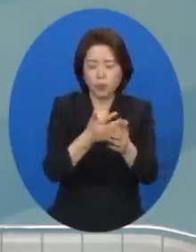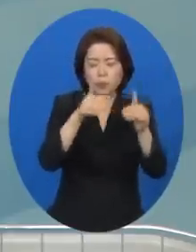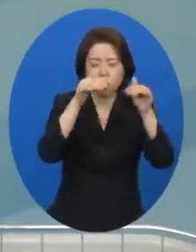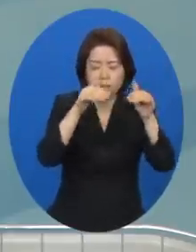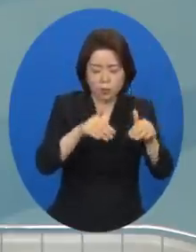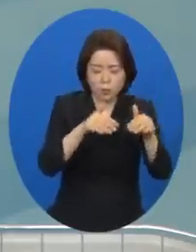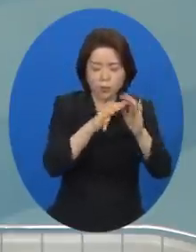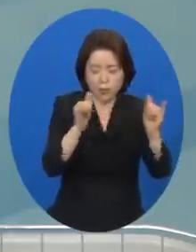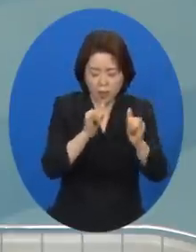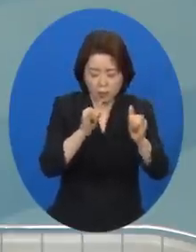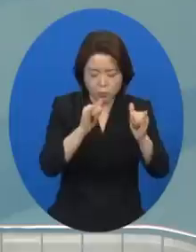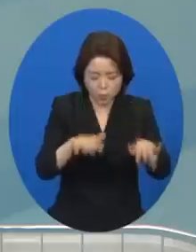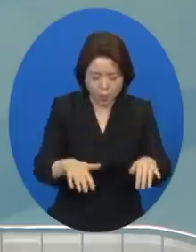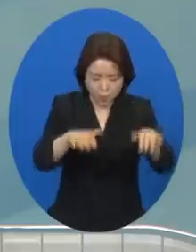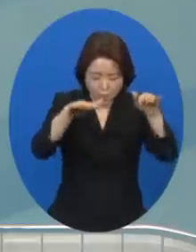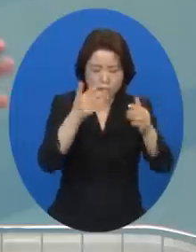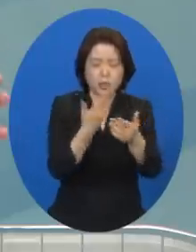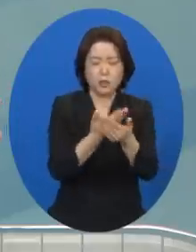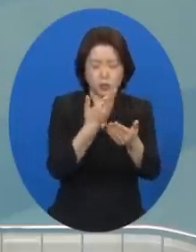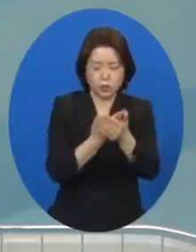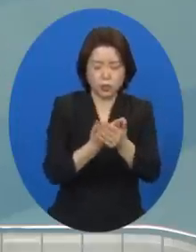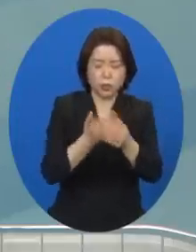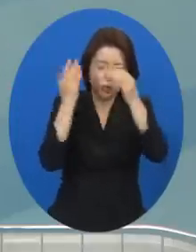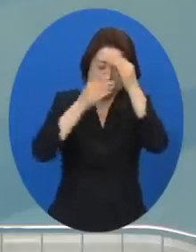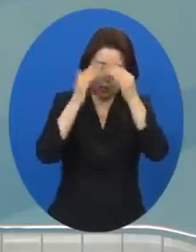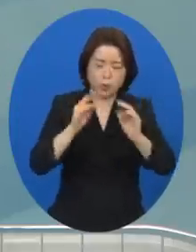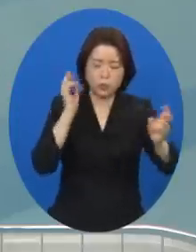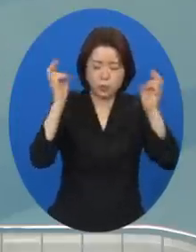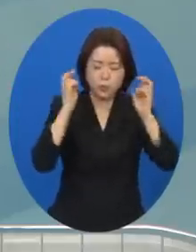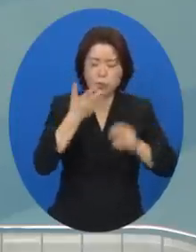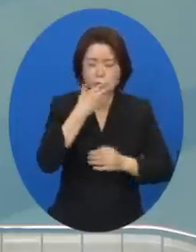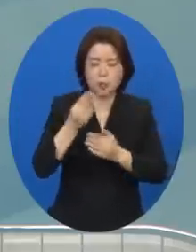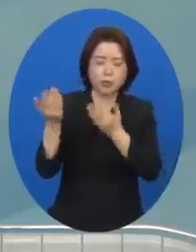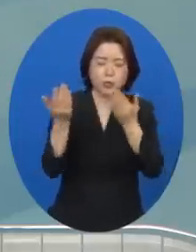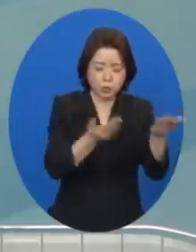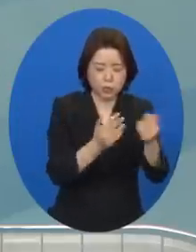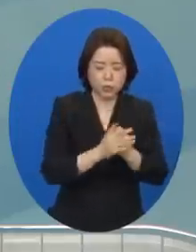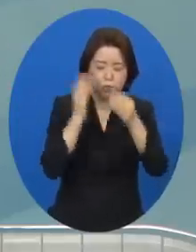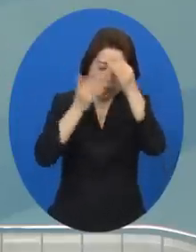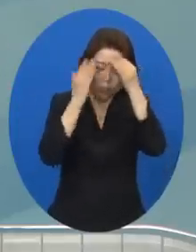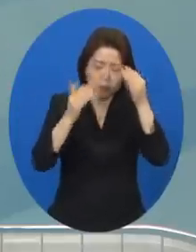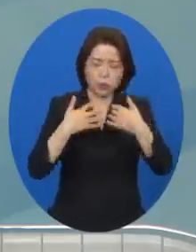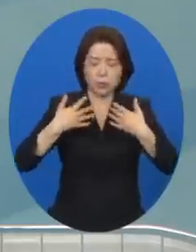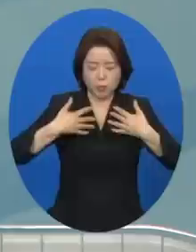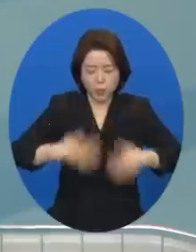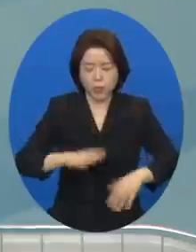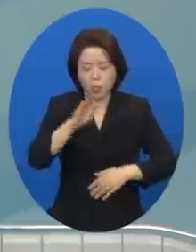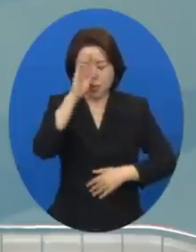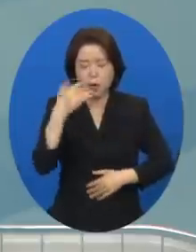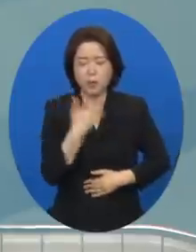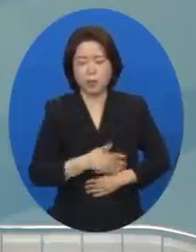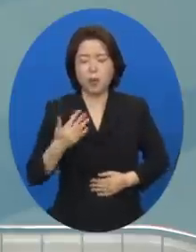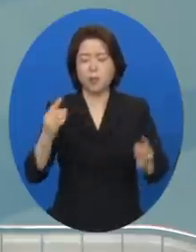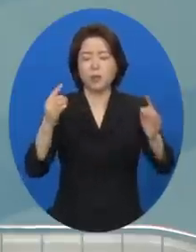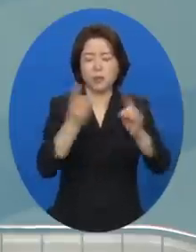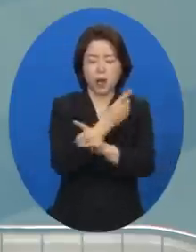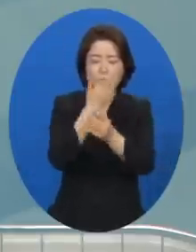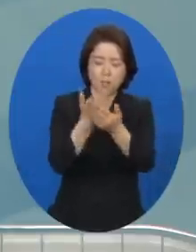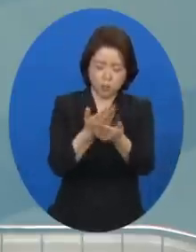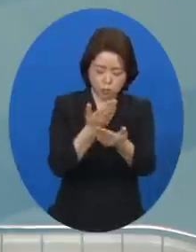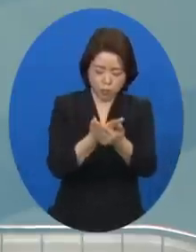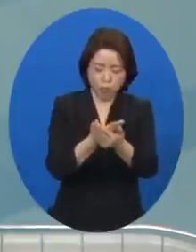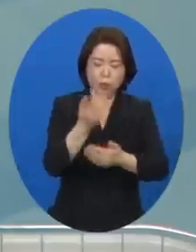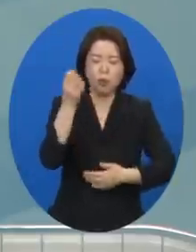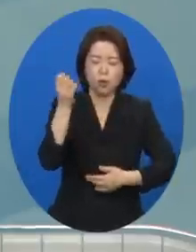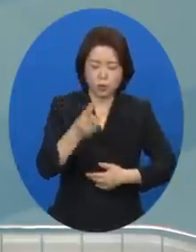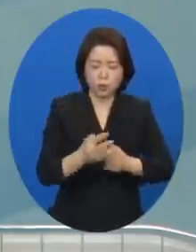일어나게 하시고 성조 질의 기업이 복을 받게 하시고 성도들이 연약한 병든 몸이 고침을 박게 하소서